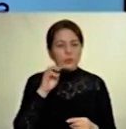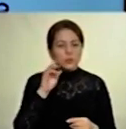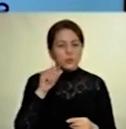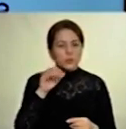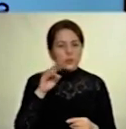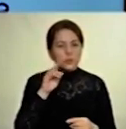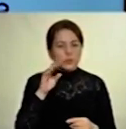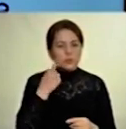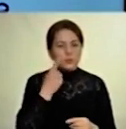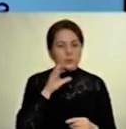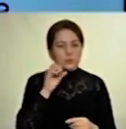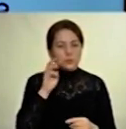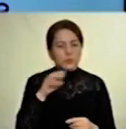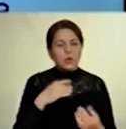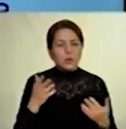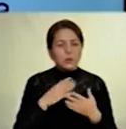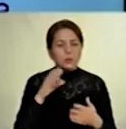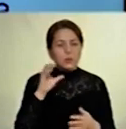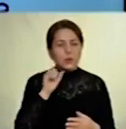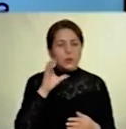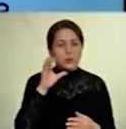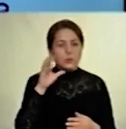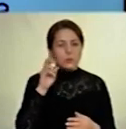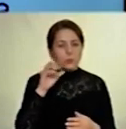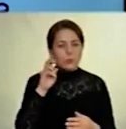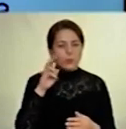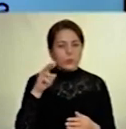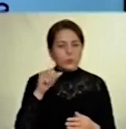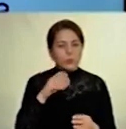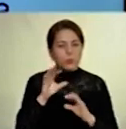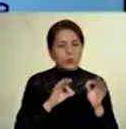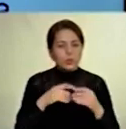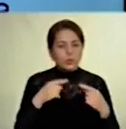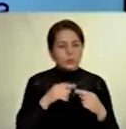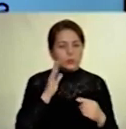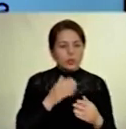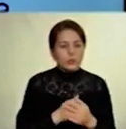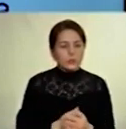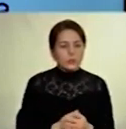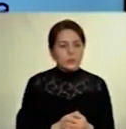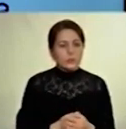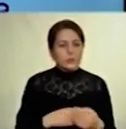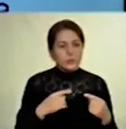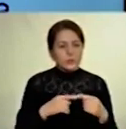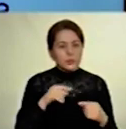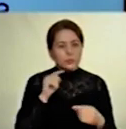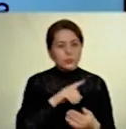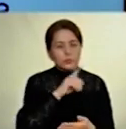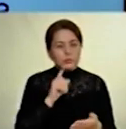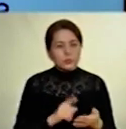sm. Qaysi asbobda o'lchash aniqroq bo'ladi? Aynan shu